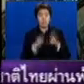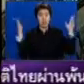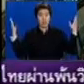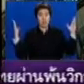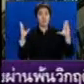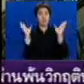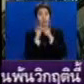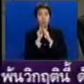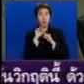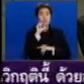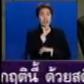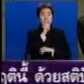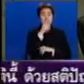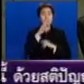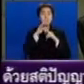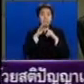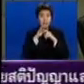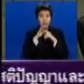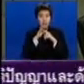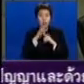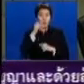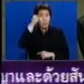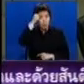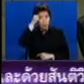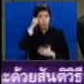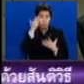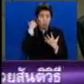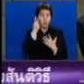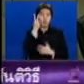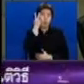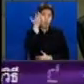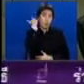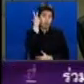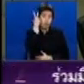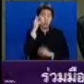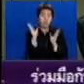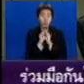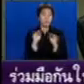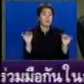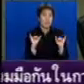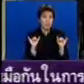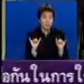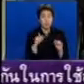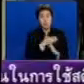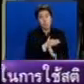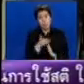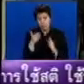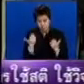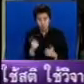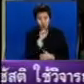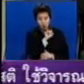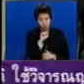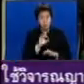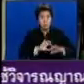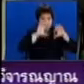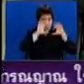วมกันของรัฐสภาและประชุมสภาผู้แทนราษฎรมาแล้ว2วันปรากฏว่าในวันนี้มีส.ส.ของพรรคร่วมรัฐบาลและฝ่ายค้านได้เดินทางเ